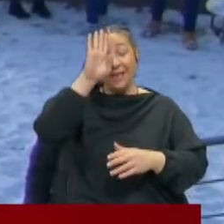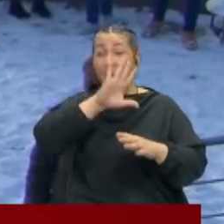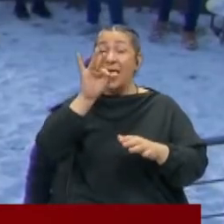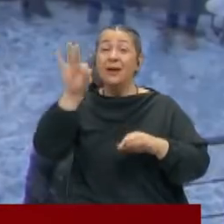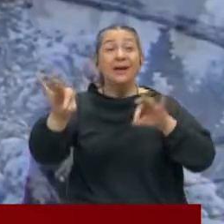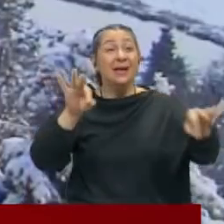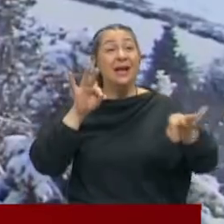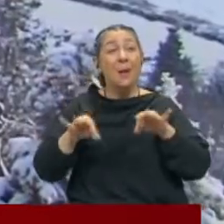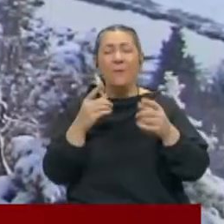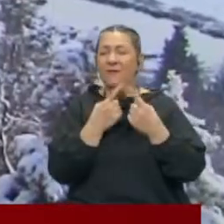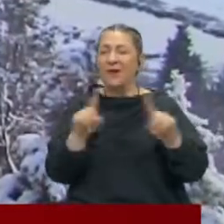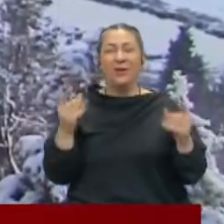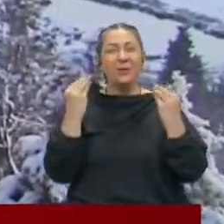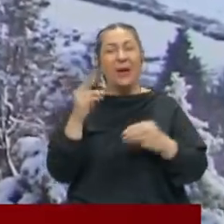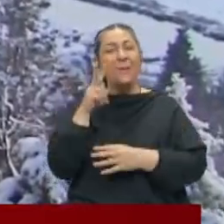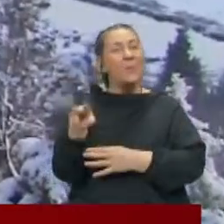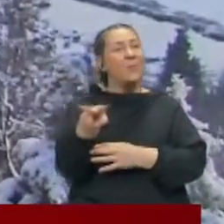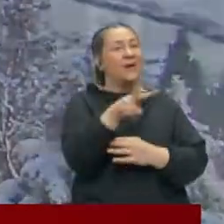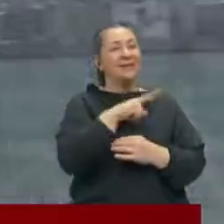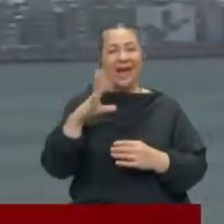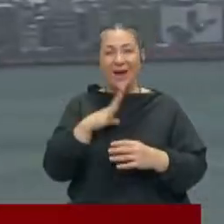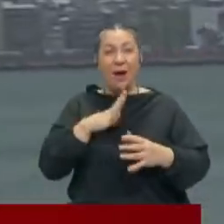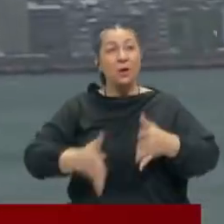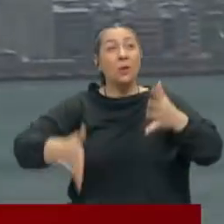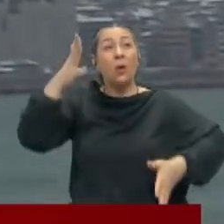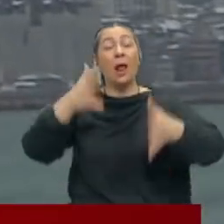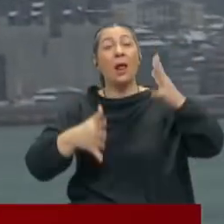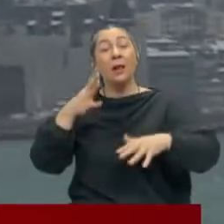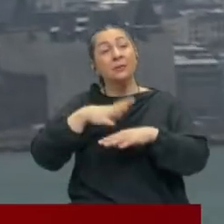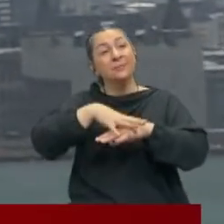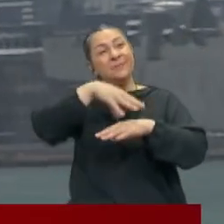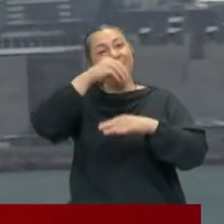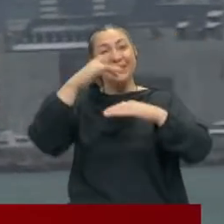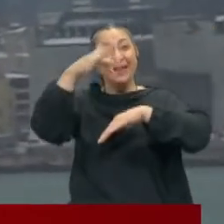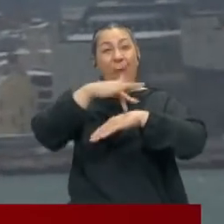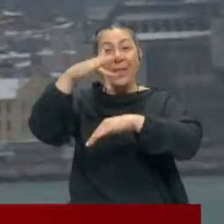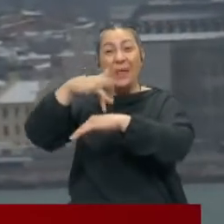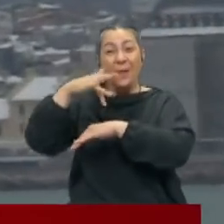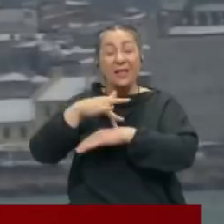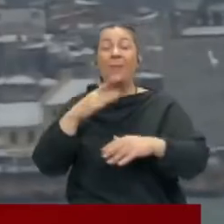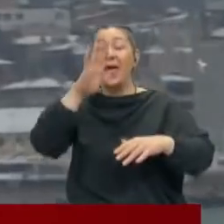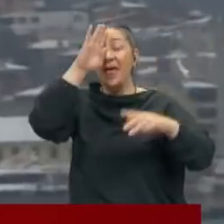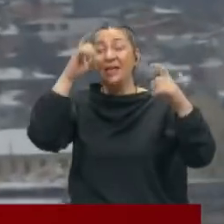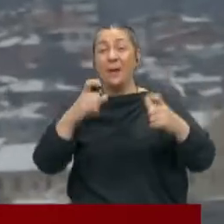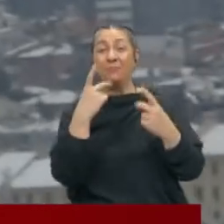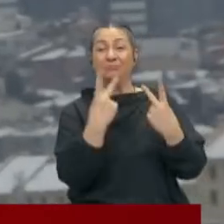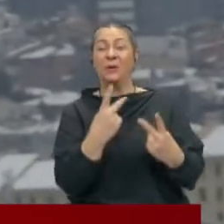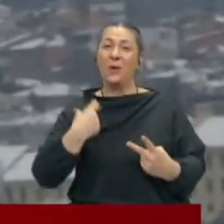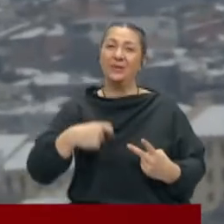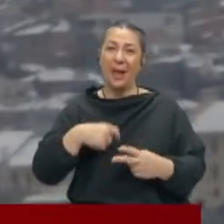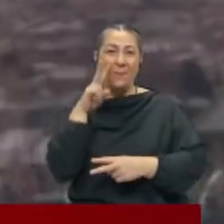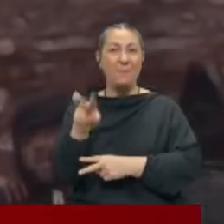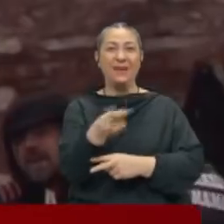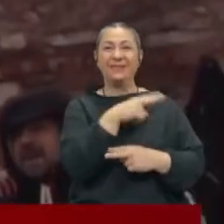her noktasında bir başka güzel manzara vardı. Gökdelenlerin ardından beliren karlı tepeler, mega kente özgü manzaralardan